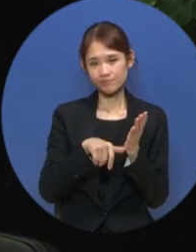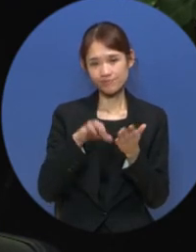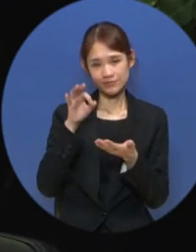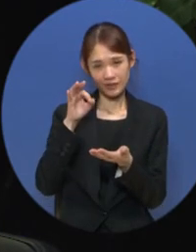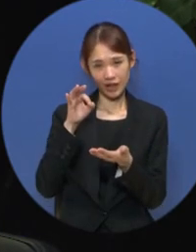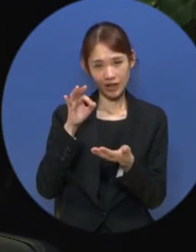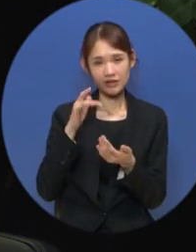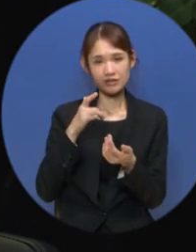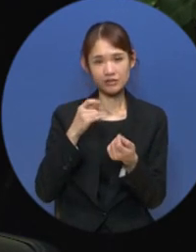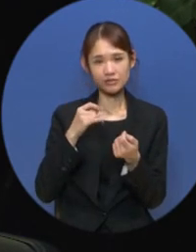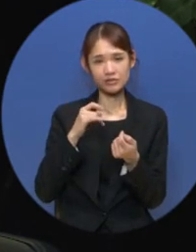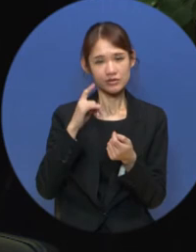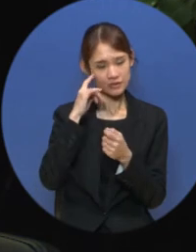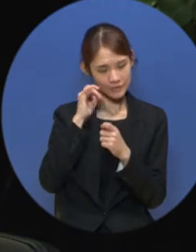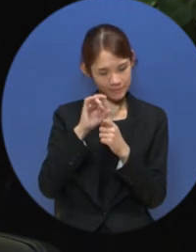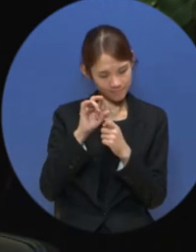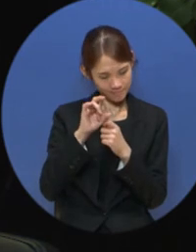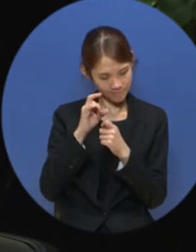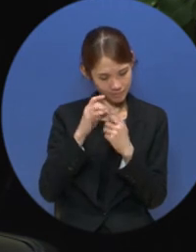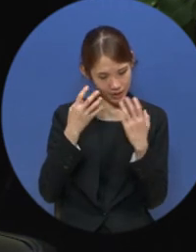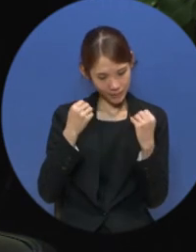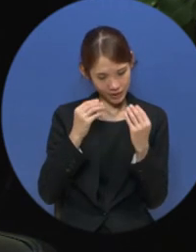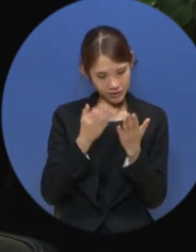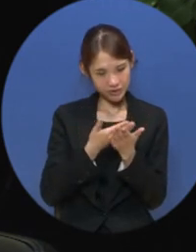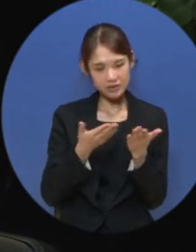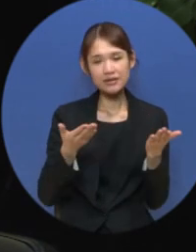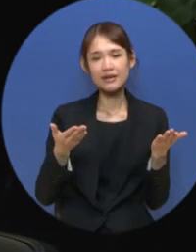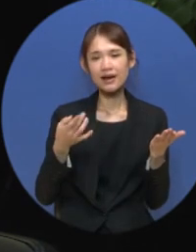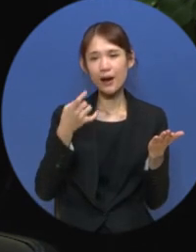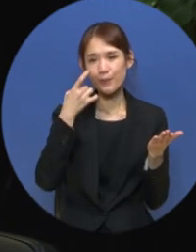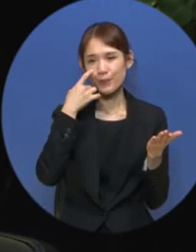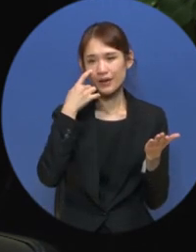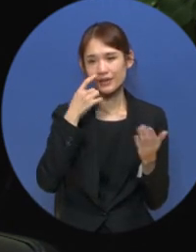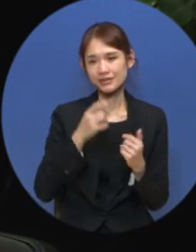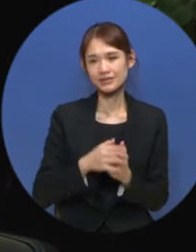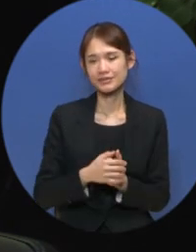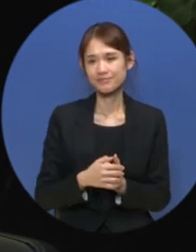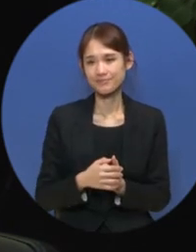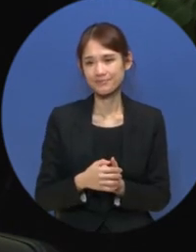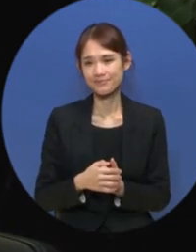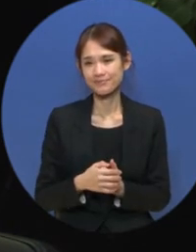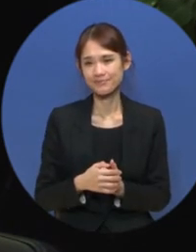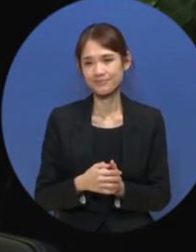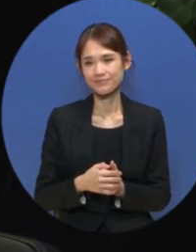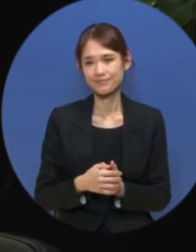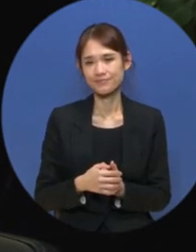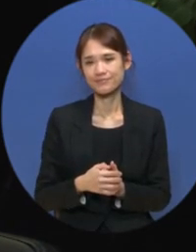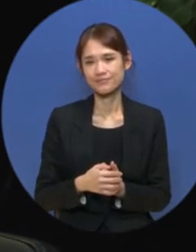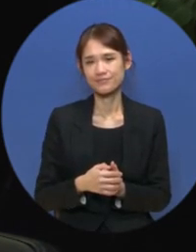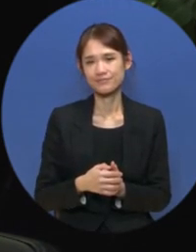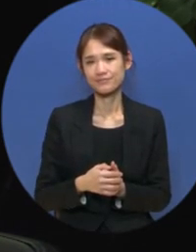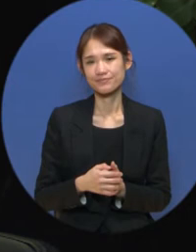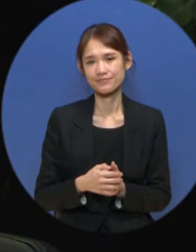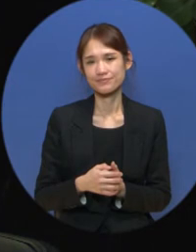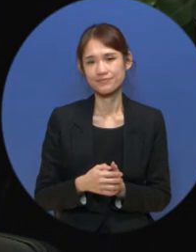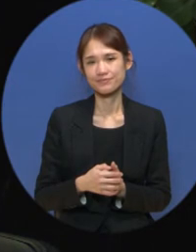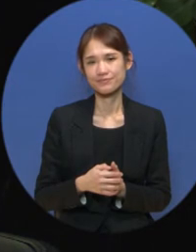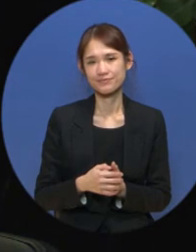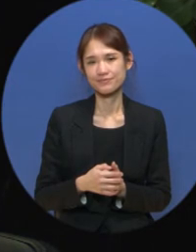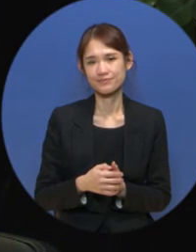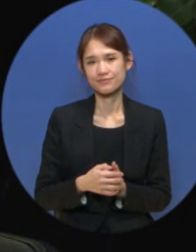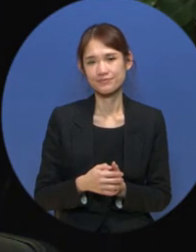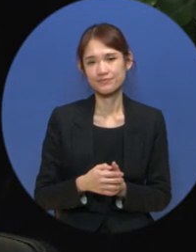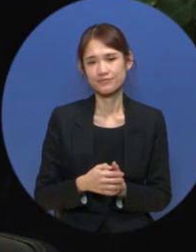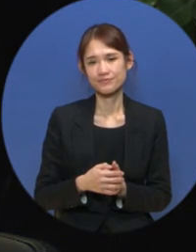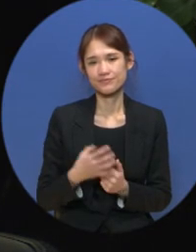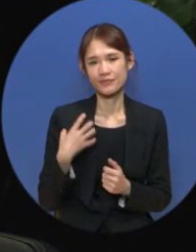품질과 그리고 가격 이런 부분들을 계속 저희가 품질을 높이고 이제 가격은 또 적정하게 네. 가지고 가야 되는 그런 또